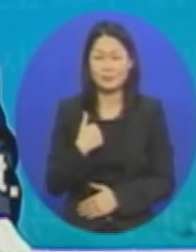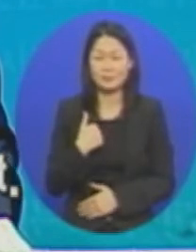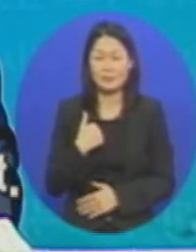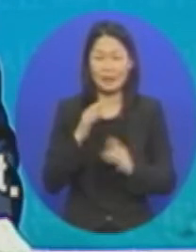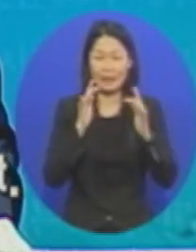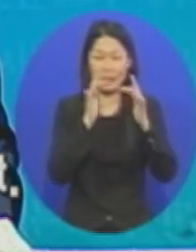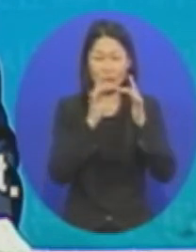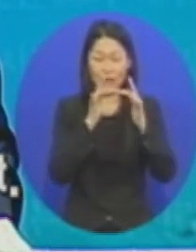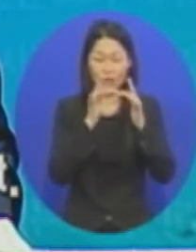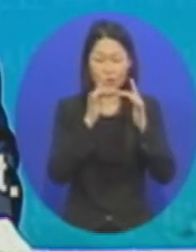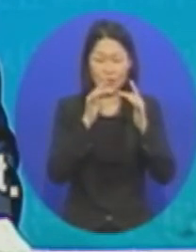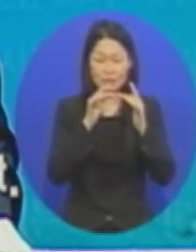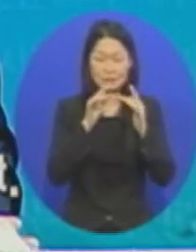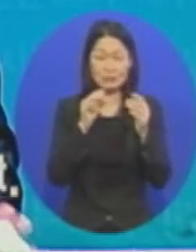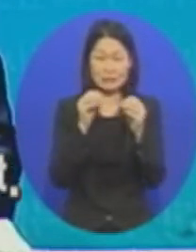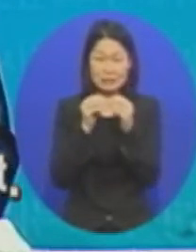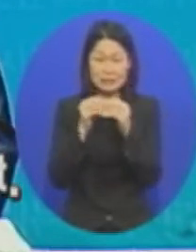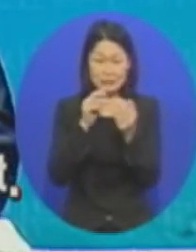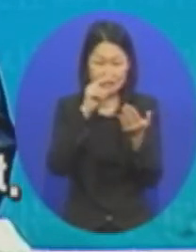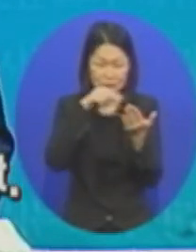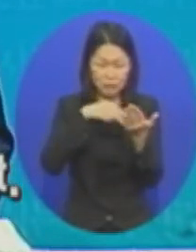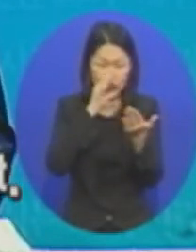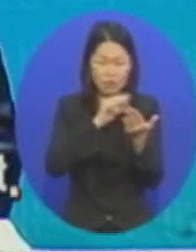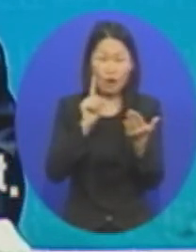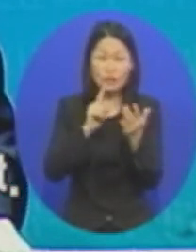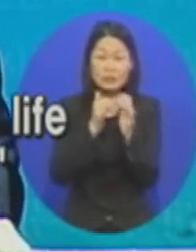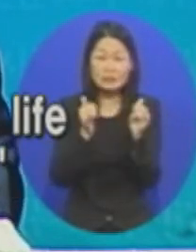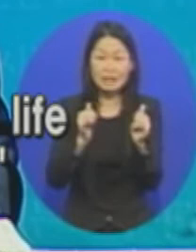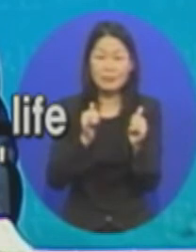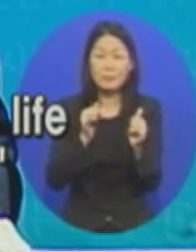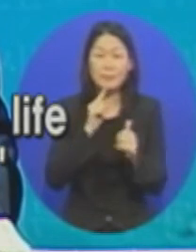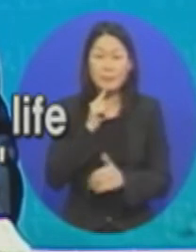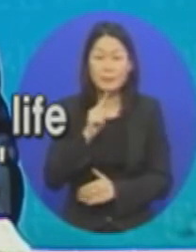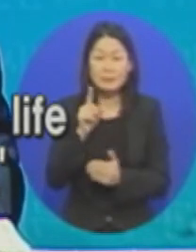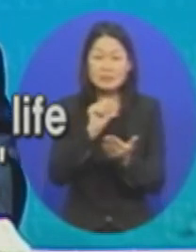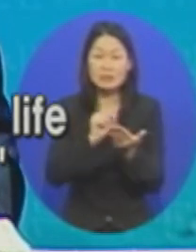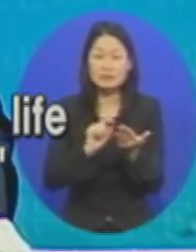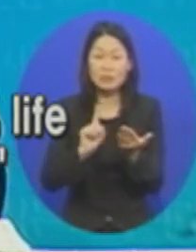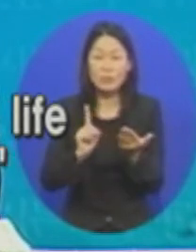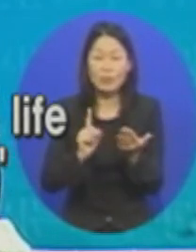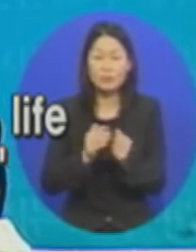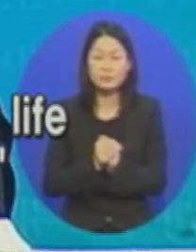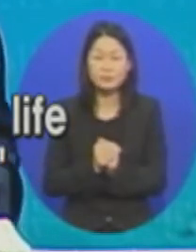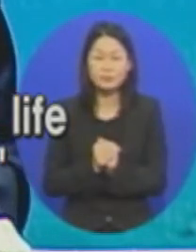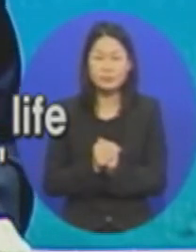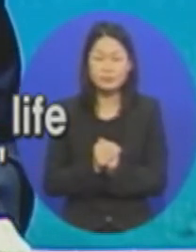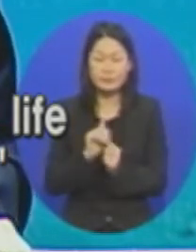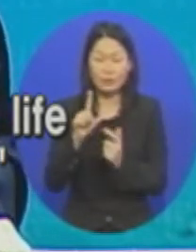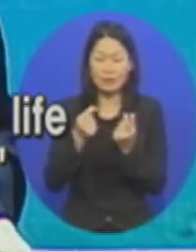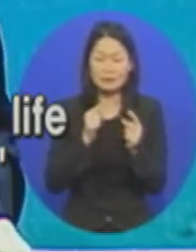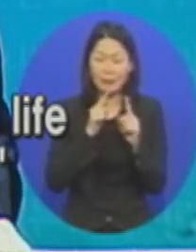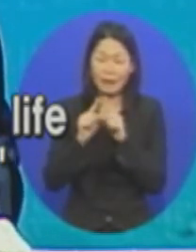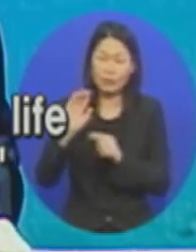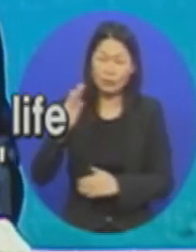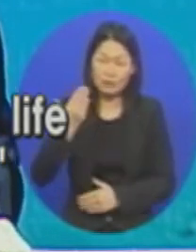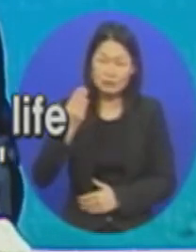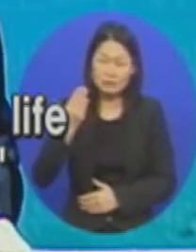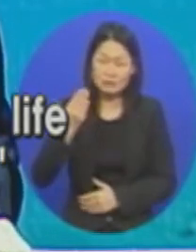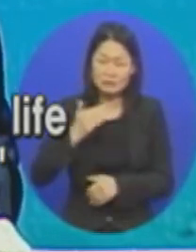인터넷에서 글을 보니까 어떤 분이 그렇게 썼더라 구요 이렇게 말해도 되려는지